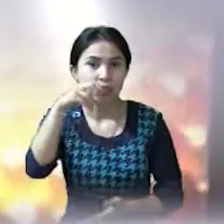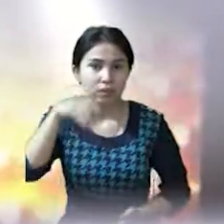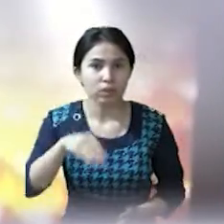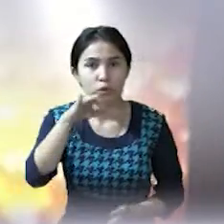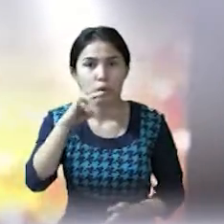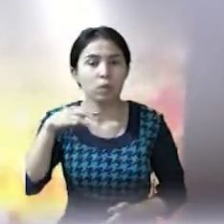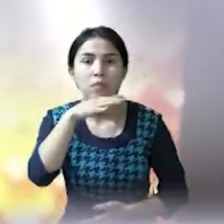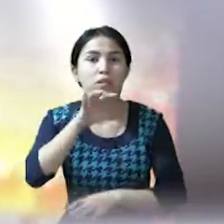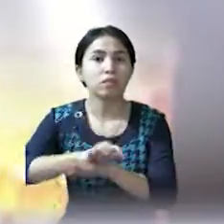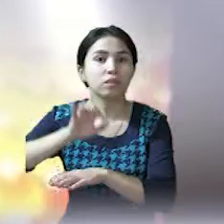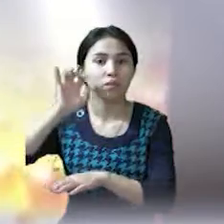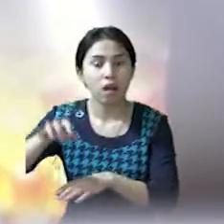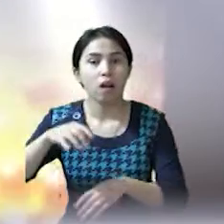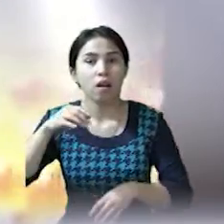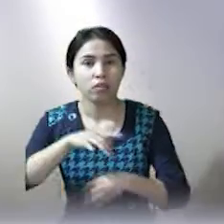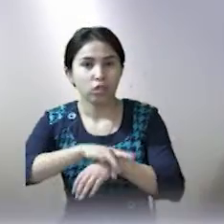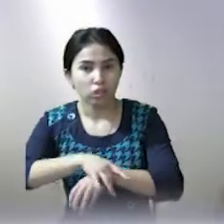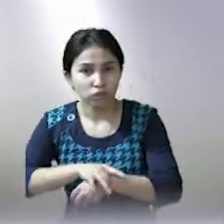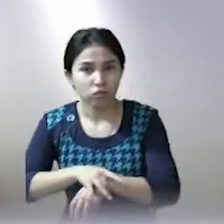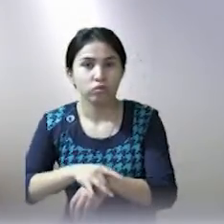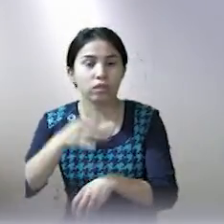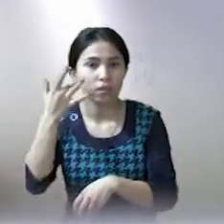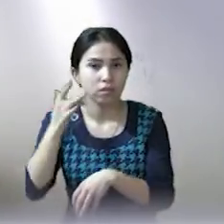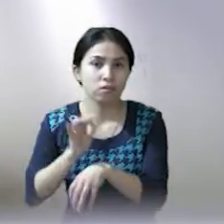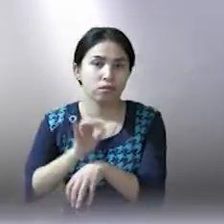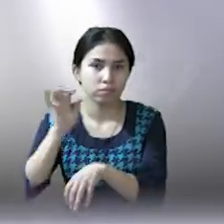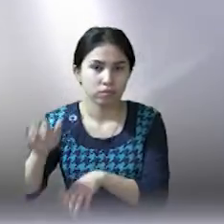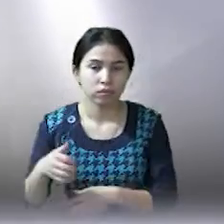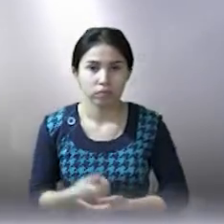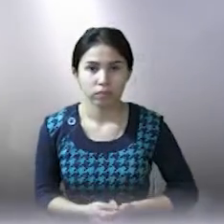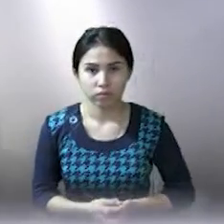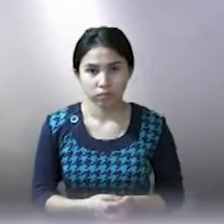Ал өнімдері Ауғанстан мен Тәжікстан мемлекеттеріне экспортталуда.